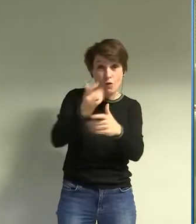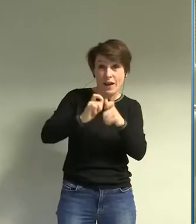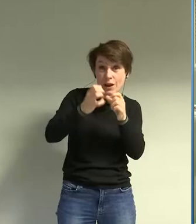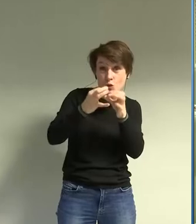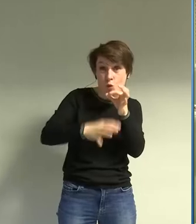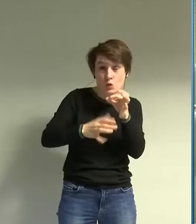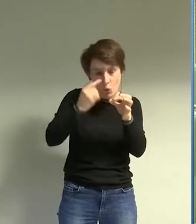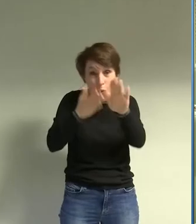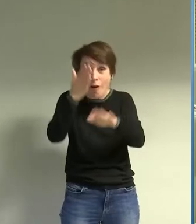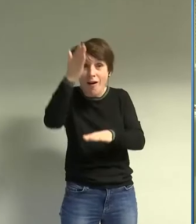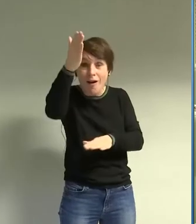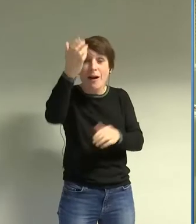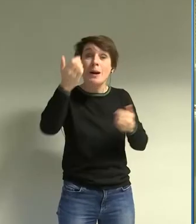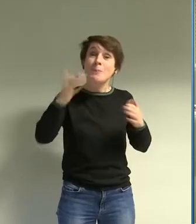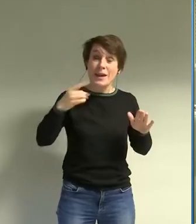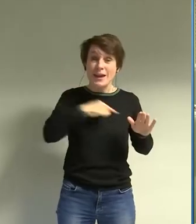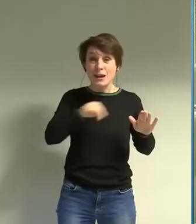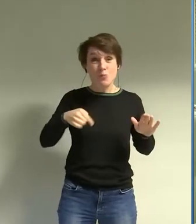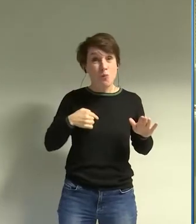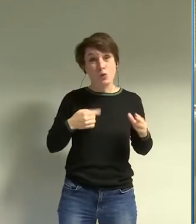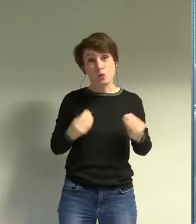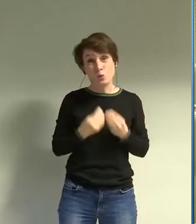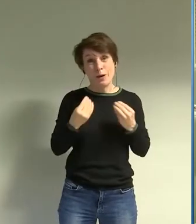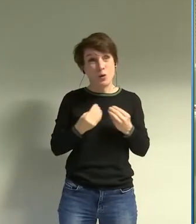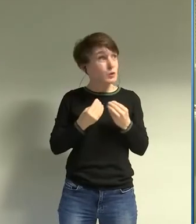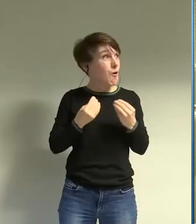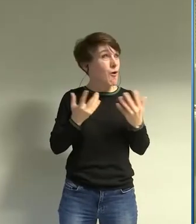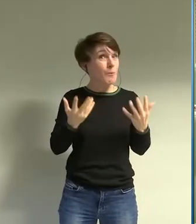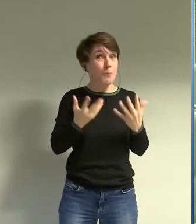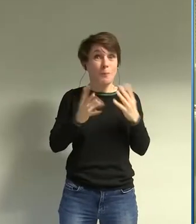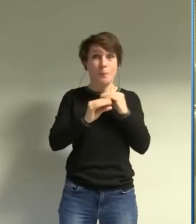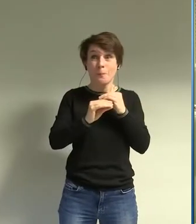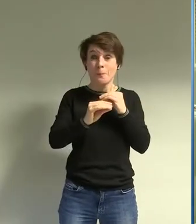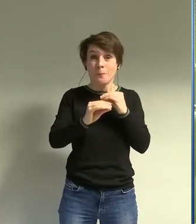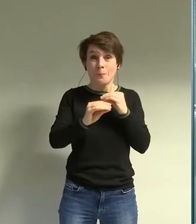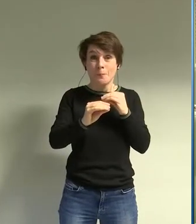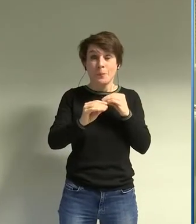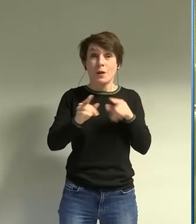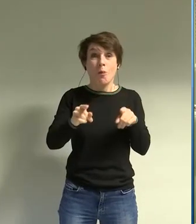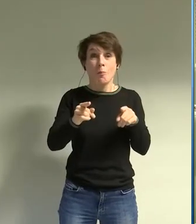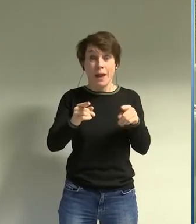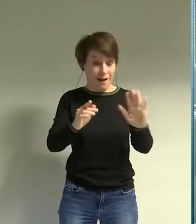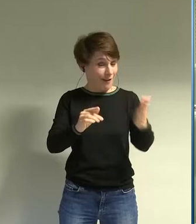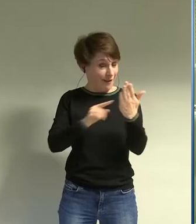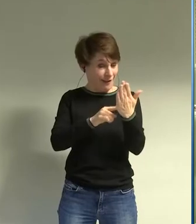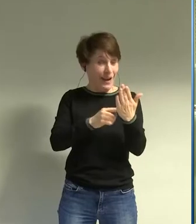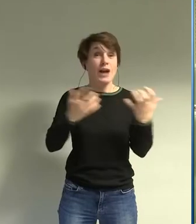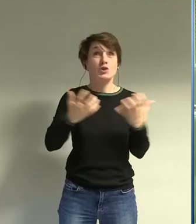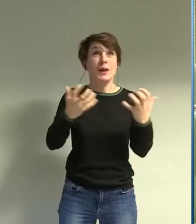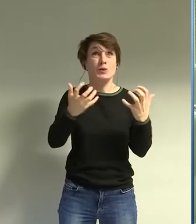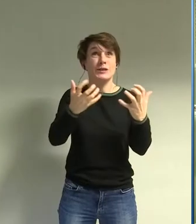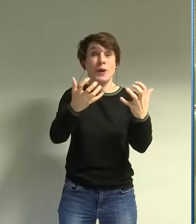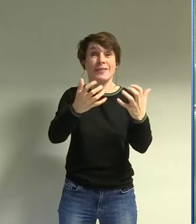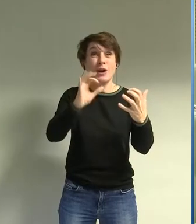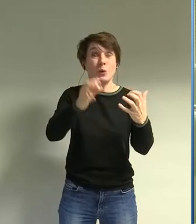mais pour nous malheureusement cela s'arrête là ça ne ressemble justement qu'à une envie un souhait un projet papier dans les ressources sans